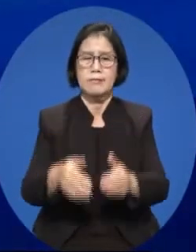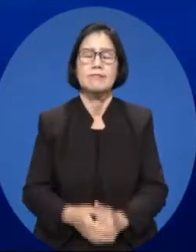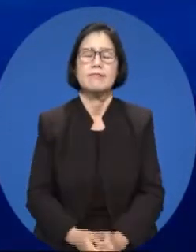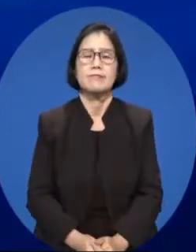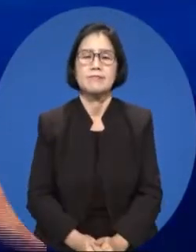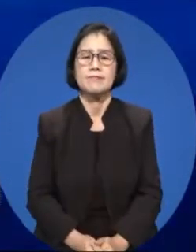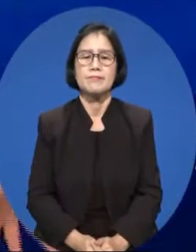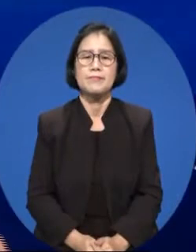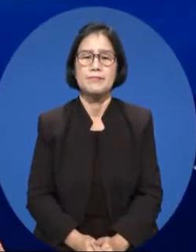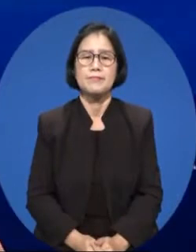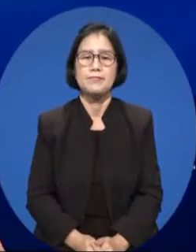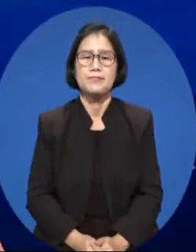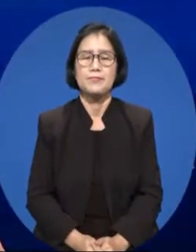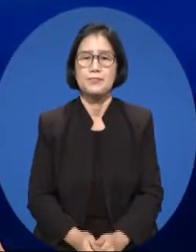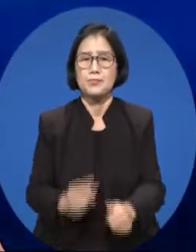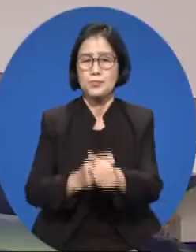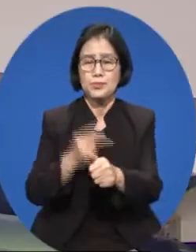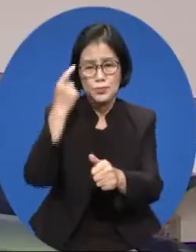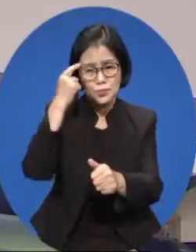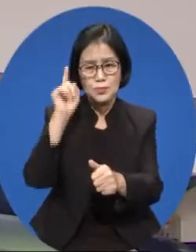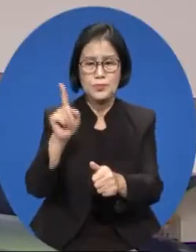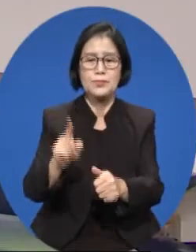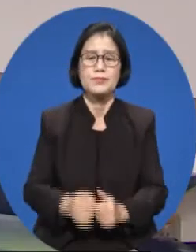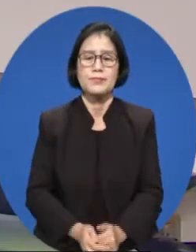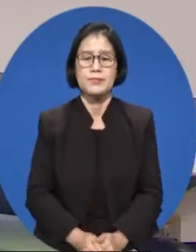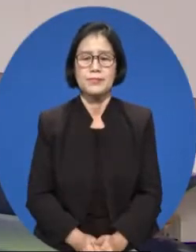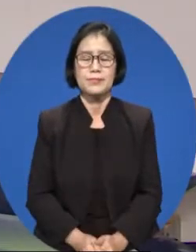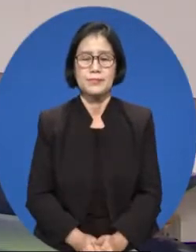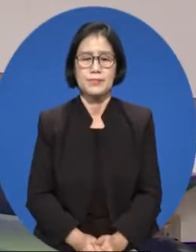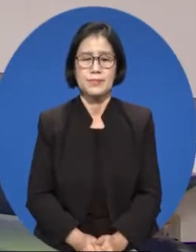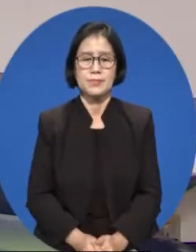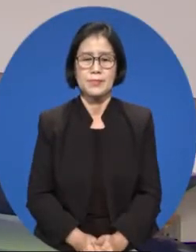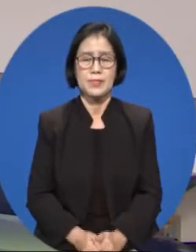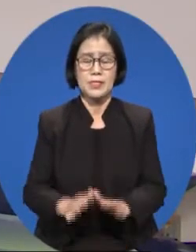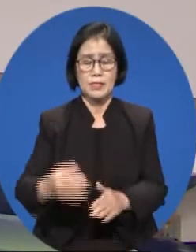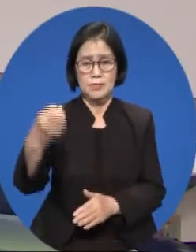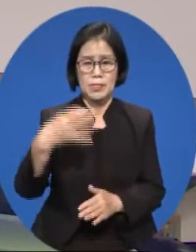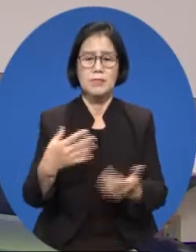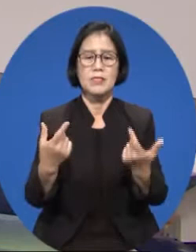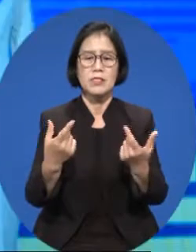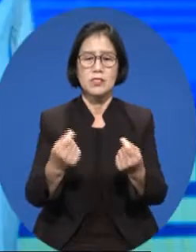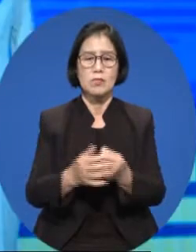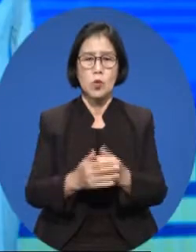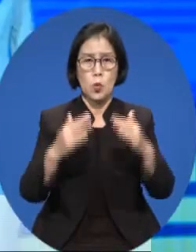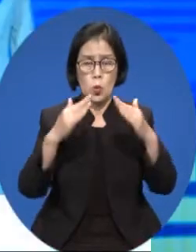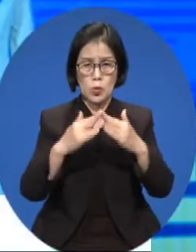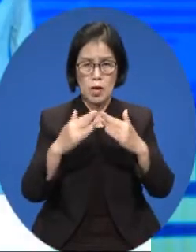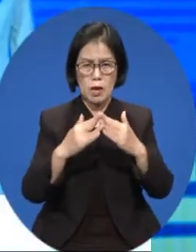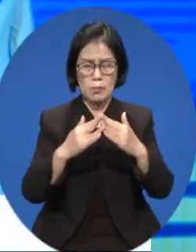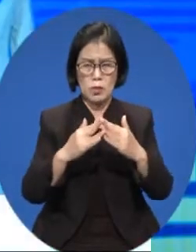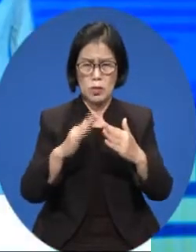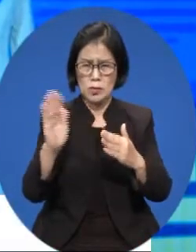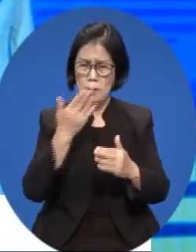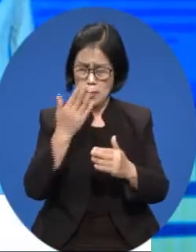말씀해주셨는데 자 교수님 어떻게 보셨습니까 어찌보면 야 앵커 께서 말씀 하셨던 호남은 될 사람을